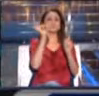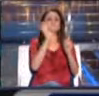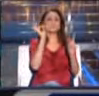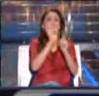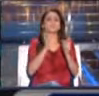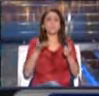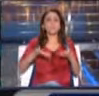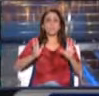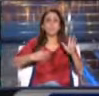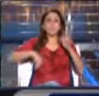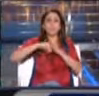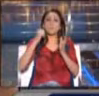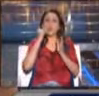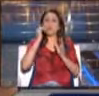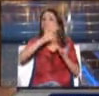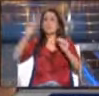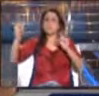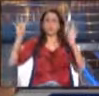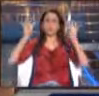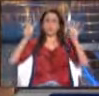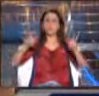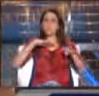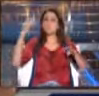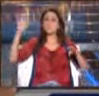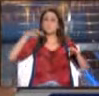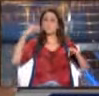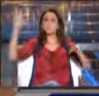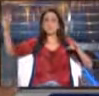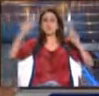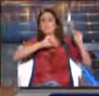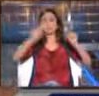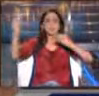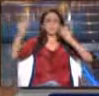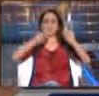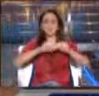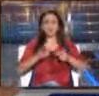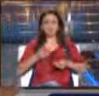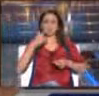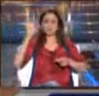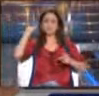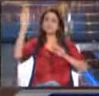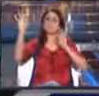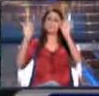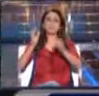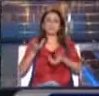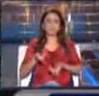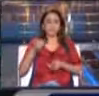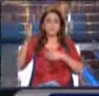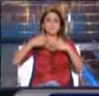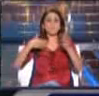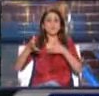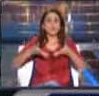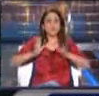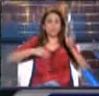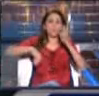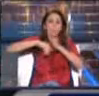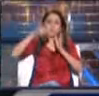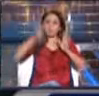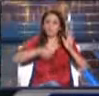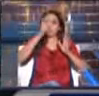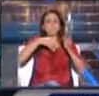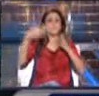لعيبه الاهلي كانوا هيموتوا مع الجمهور, ليه بيقتحموا النادي الاهلي ويشتموا لعيبه الاهلي؟ طب بس انت كلم كابتن شوقي عشان هو على